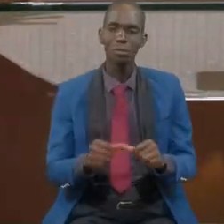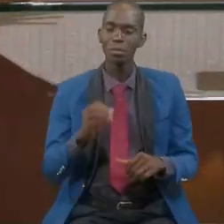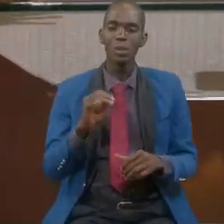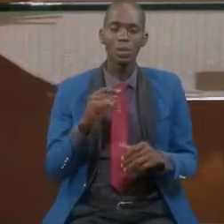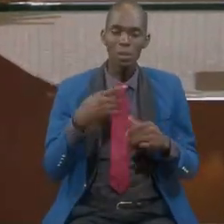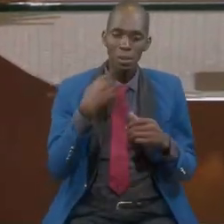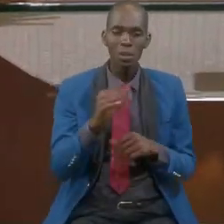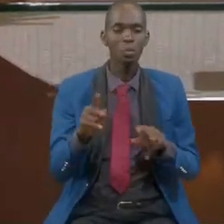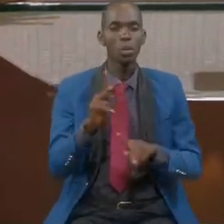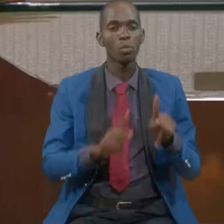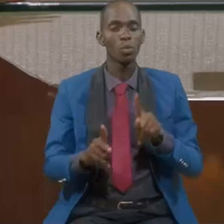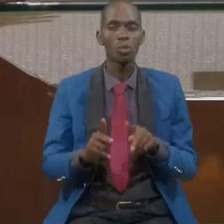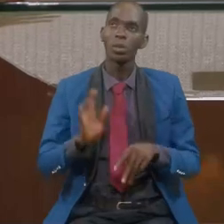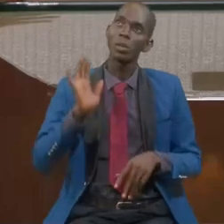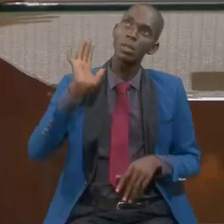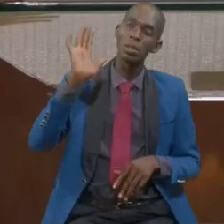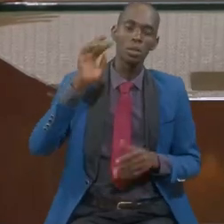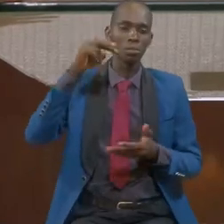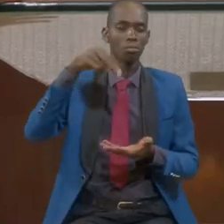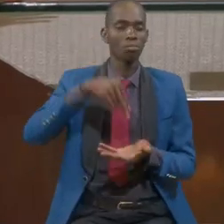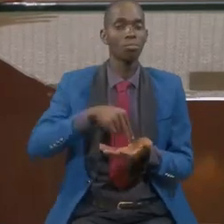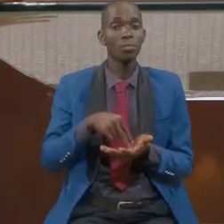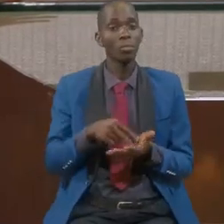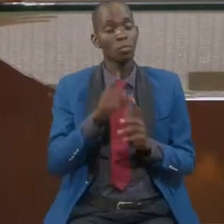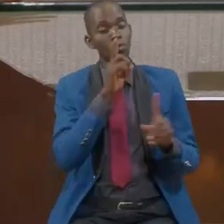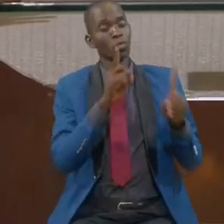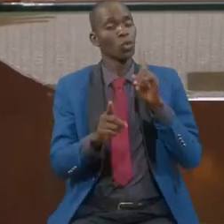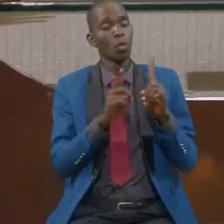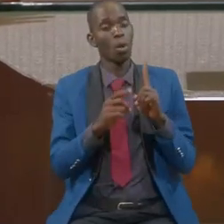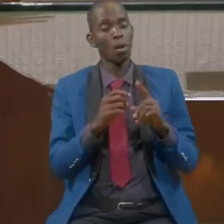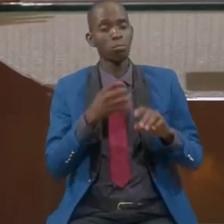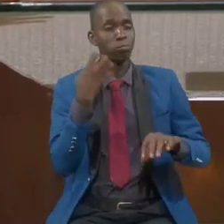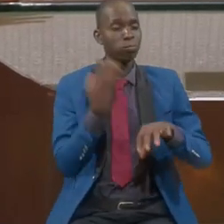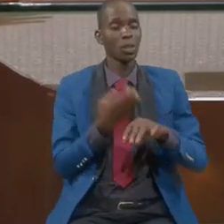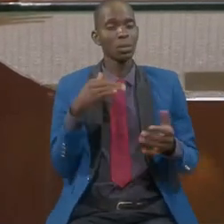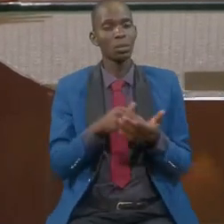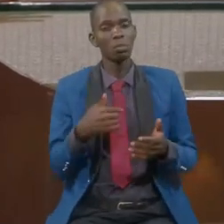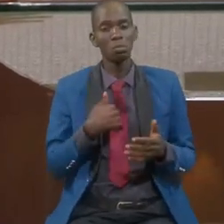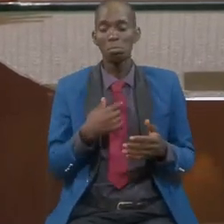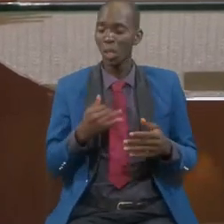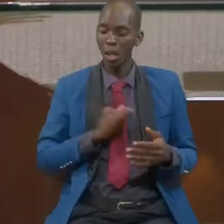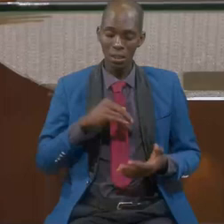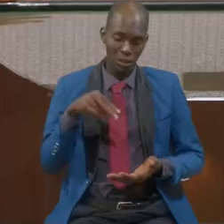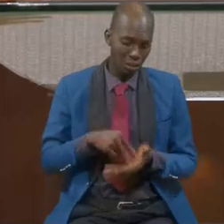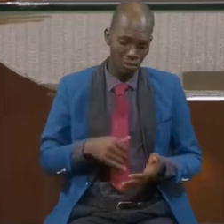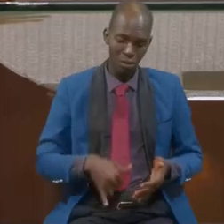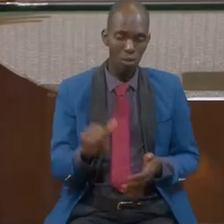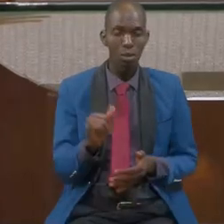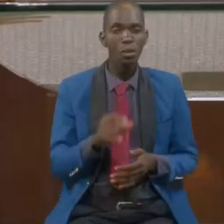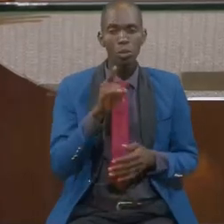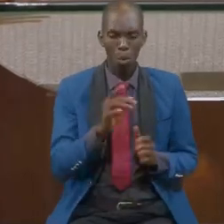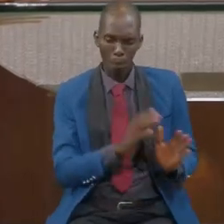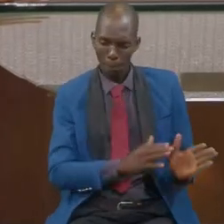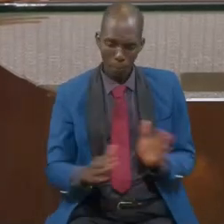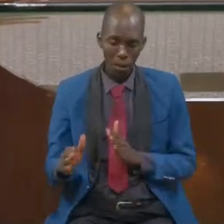me tiens. Ils ont parlé, voici ma position ferme, je me tiens ici. Ils